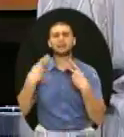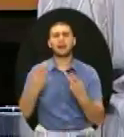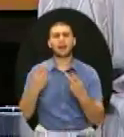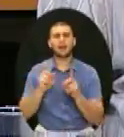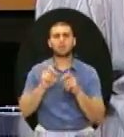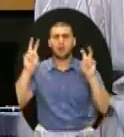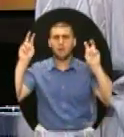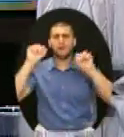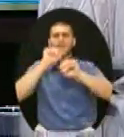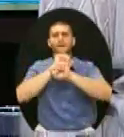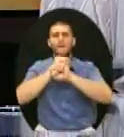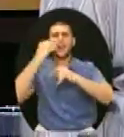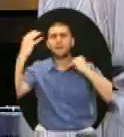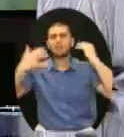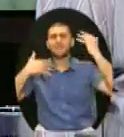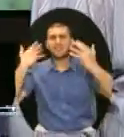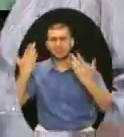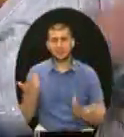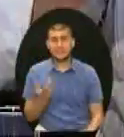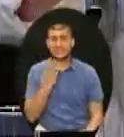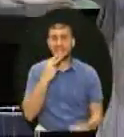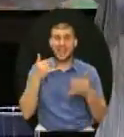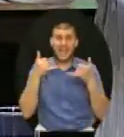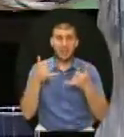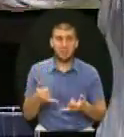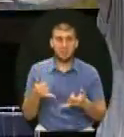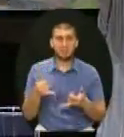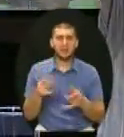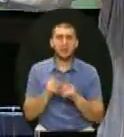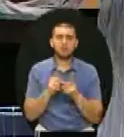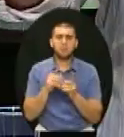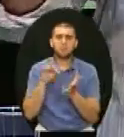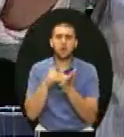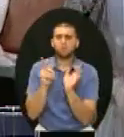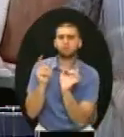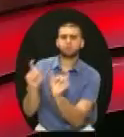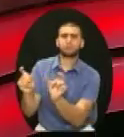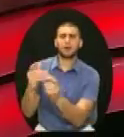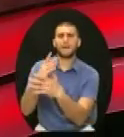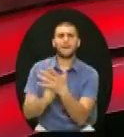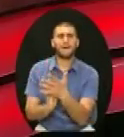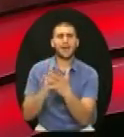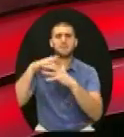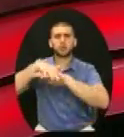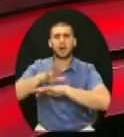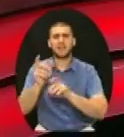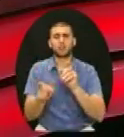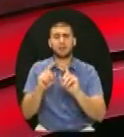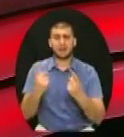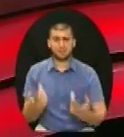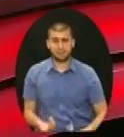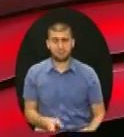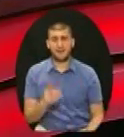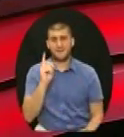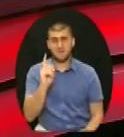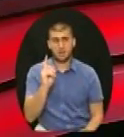לכלא מחשבתי ואינפורמטיבי. ישראל היום רק סכר שבולם חלק מההשפעה על אנשים אחרים,